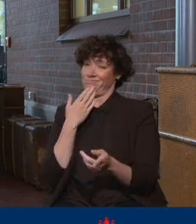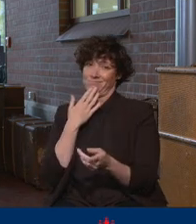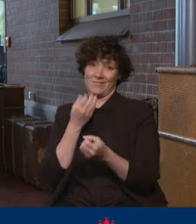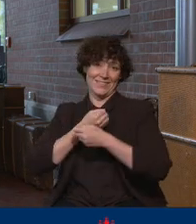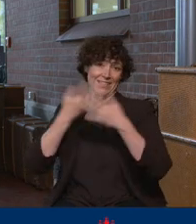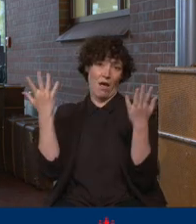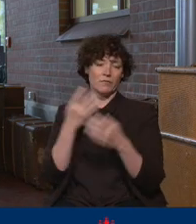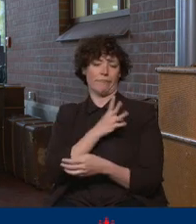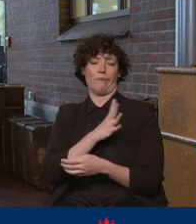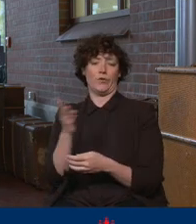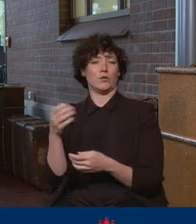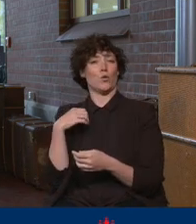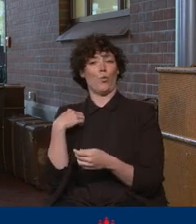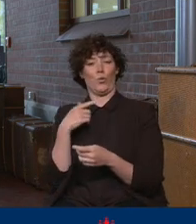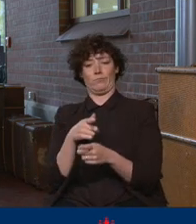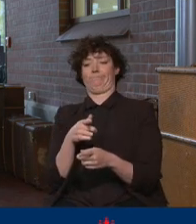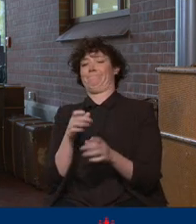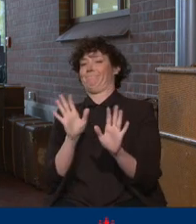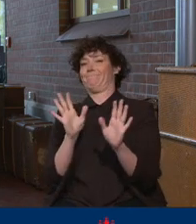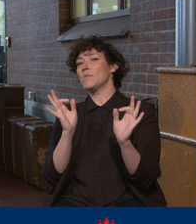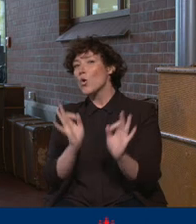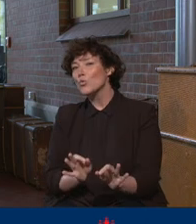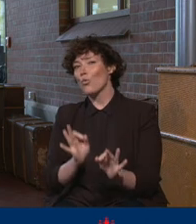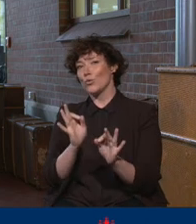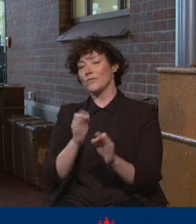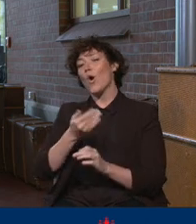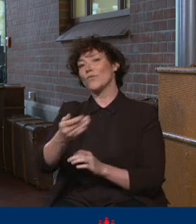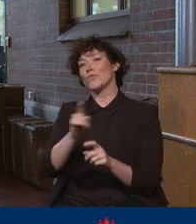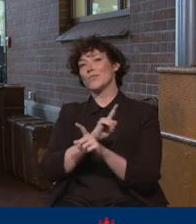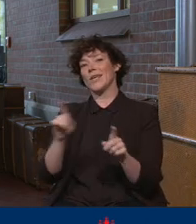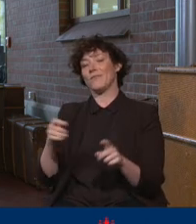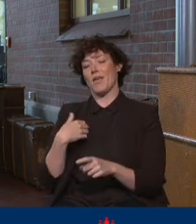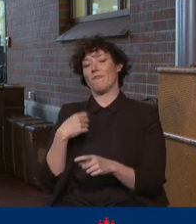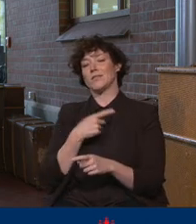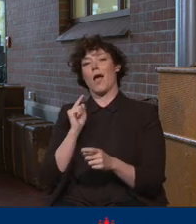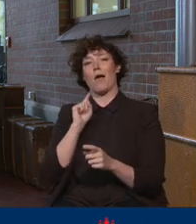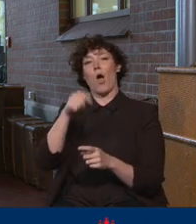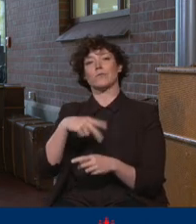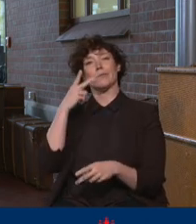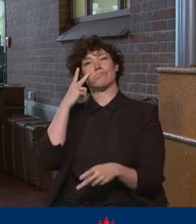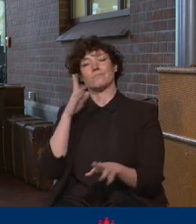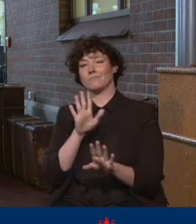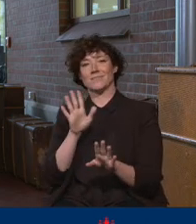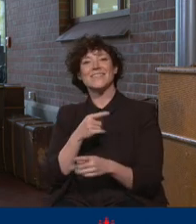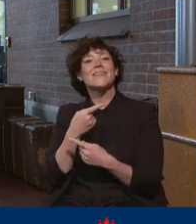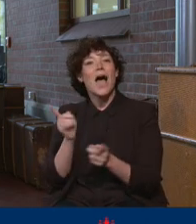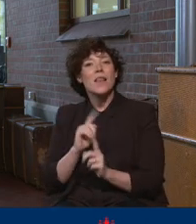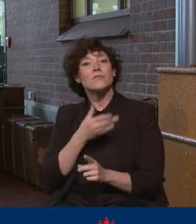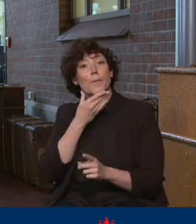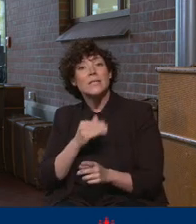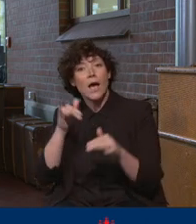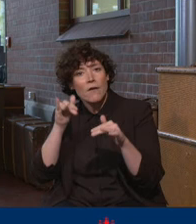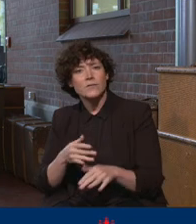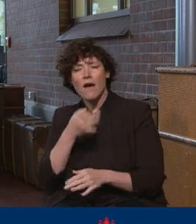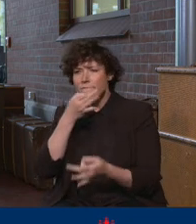wiese das finde ich gut dass wir nicht so oft auf die grüne wiese gehen sondern alles das was wir so an bedarfen haben an